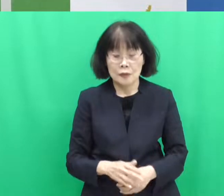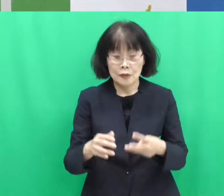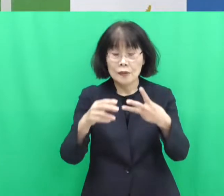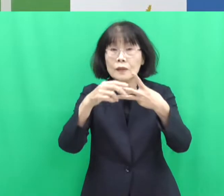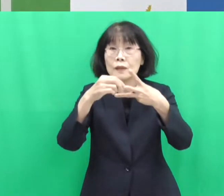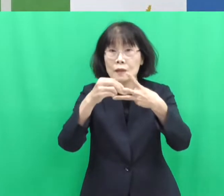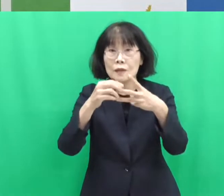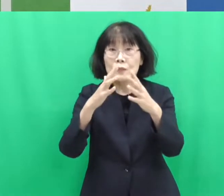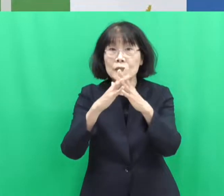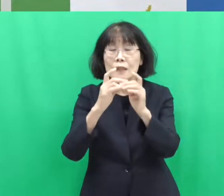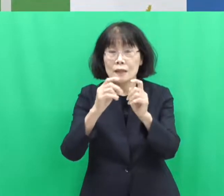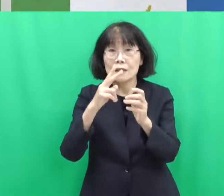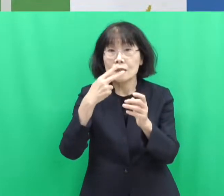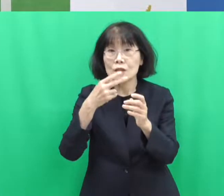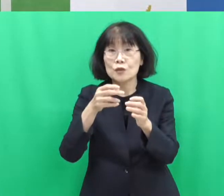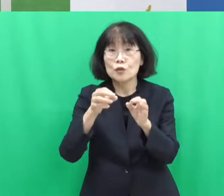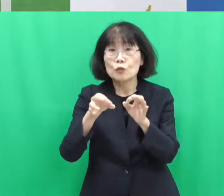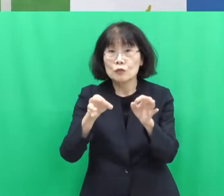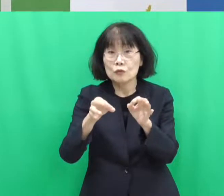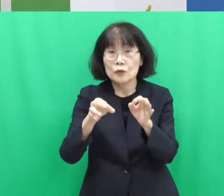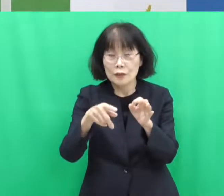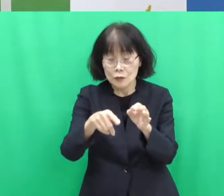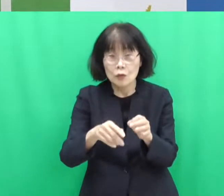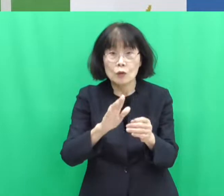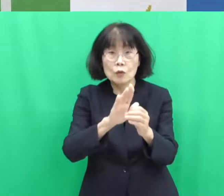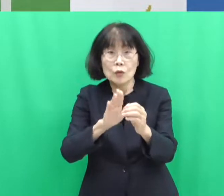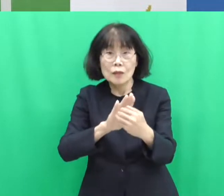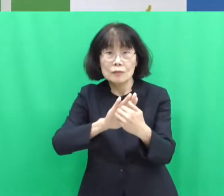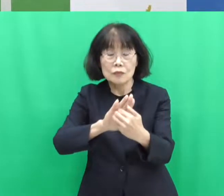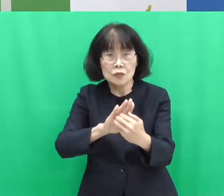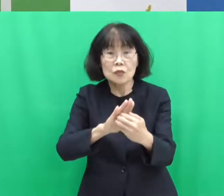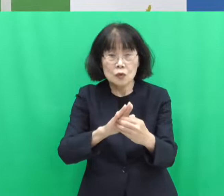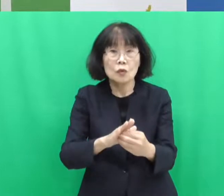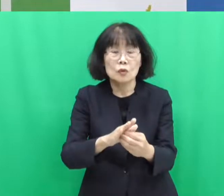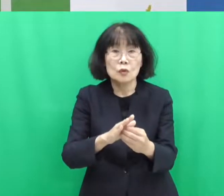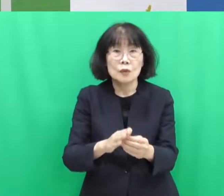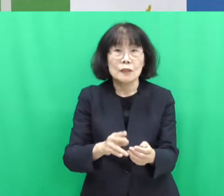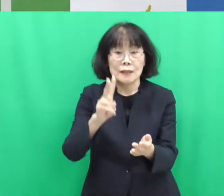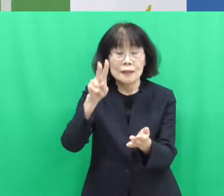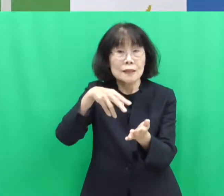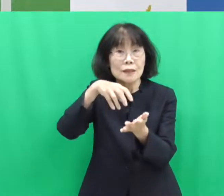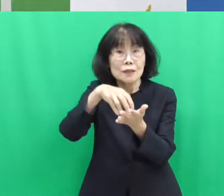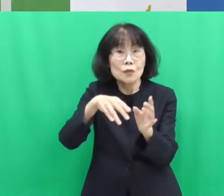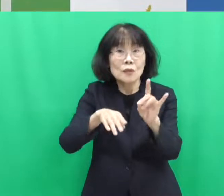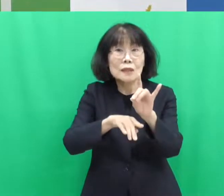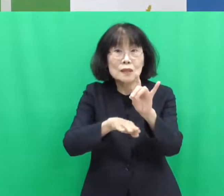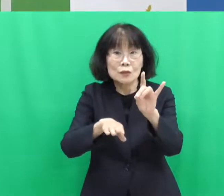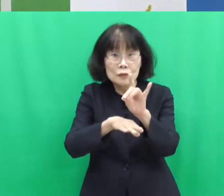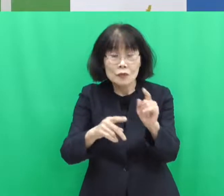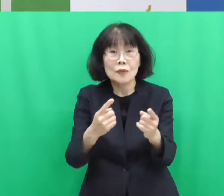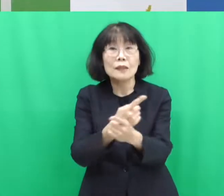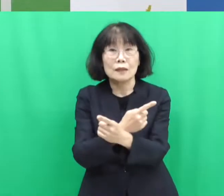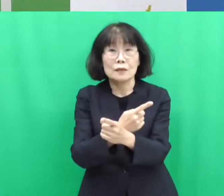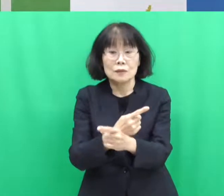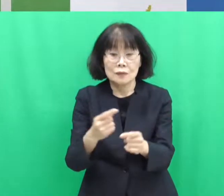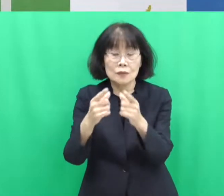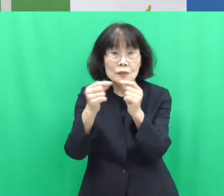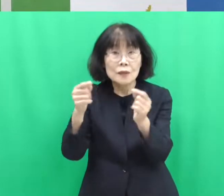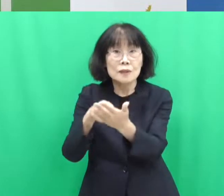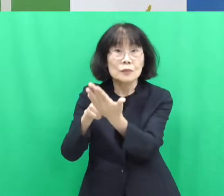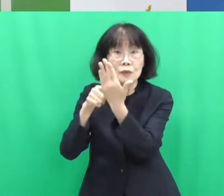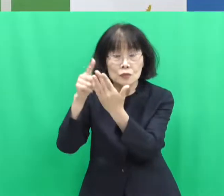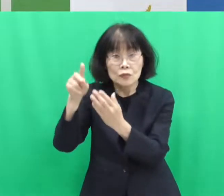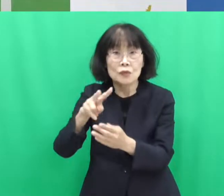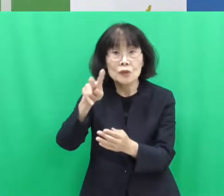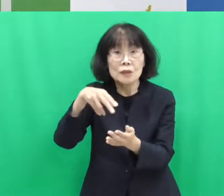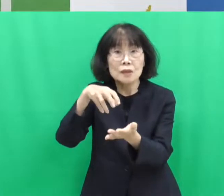次に宮城飲食店コロナ対策認証制度の認証基準の改定についてお知らせいたします。国が示す認証制